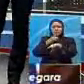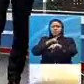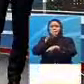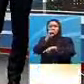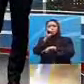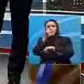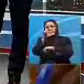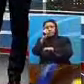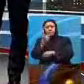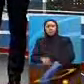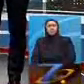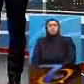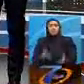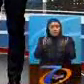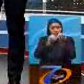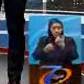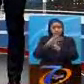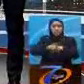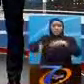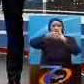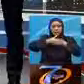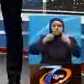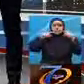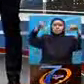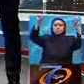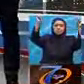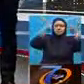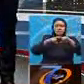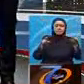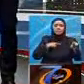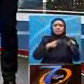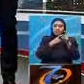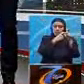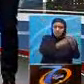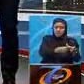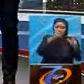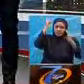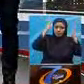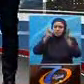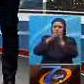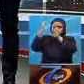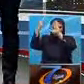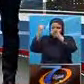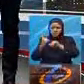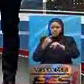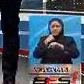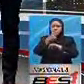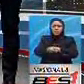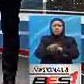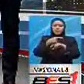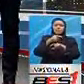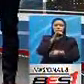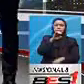ingin melahirkan dan mengembalikan kegemilangan sukan olahraga negara Harapan itu diluahkan bekas atlk olahraga Malaysia dan